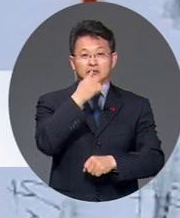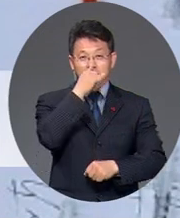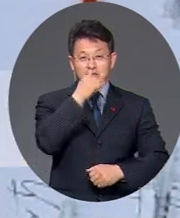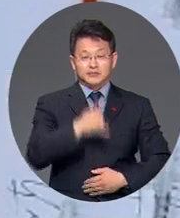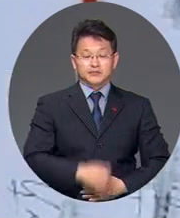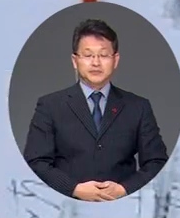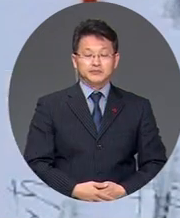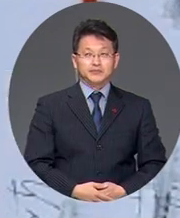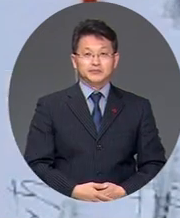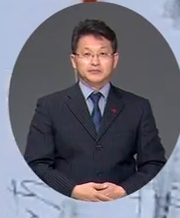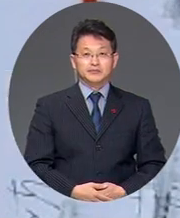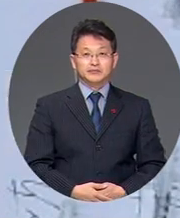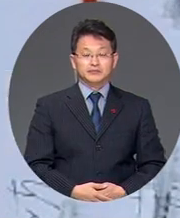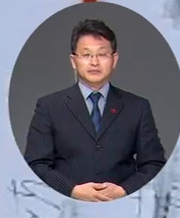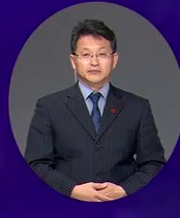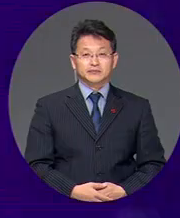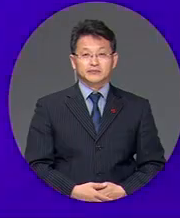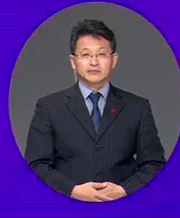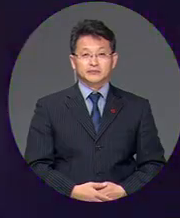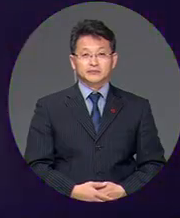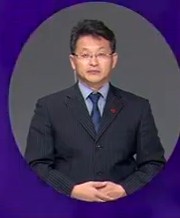기자가 취재했습니다.